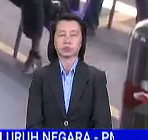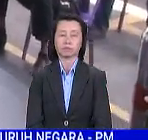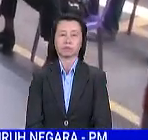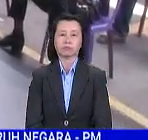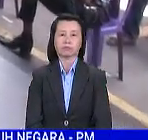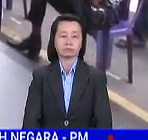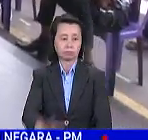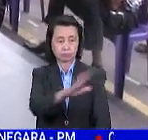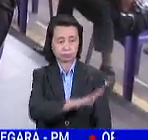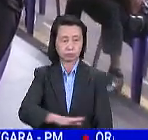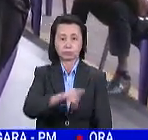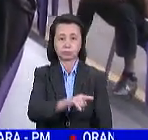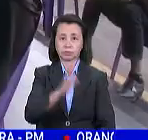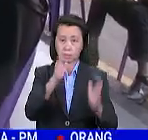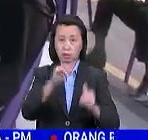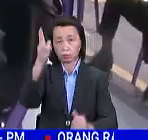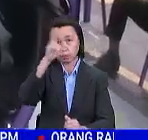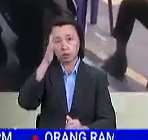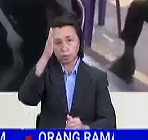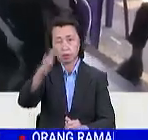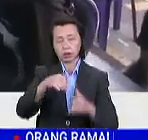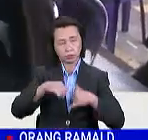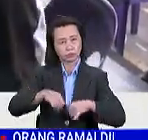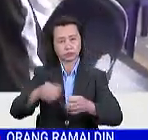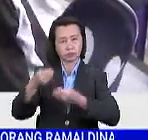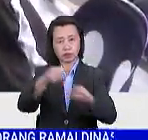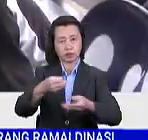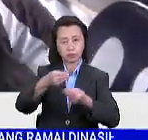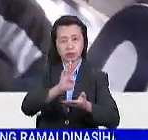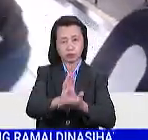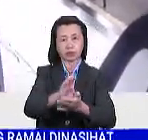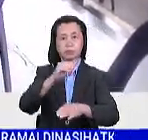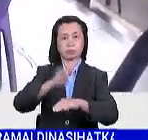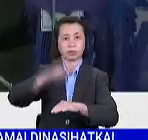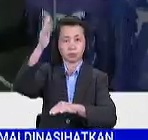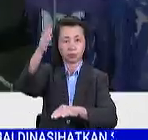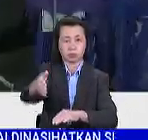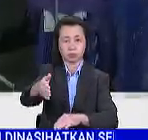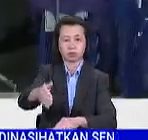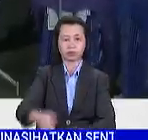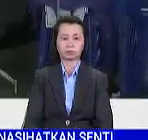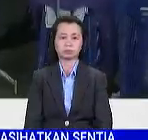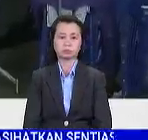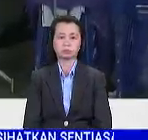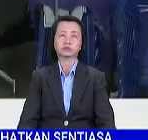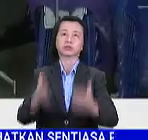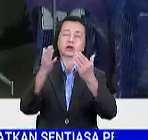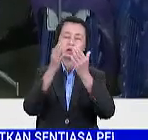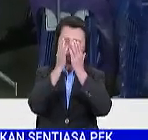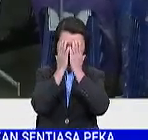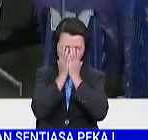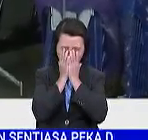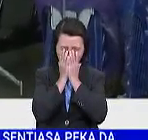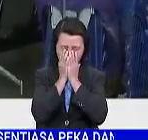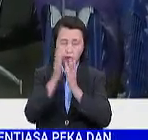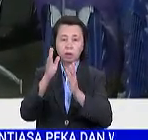Hai rata-rata mereka berharap kerajaan akan meneruskan bantuan itu pada masa hadapan Alhamdulillah syukurlah orang